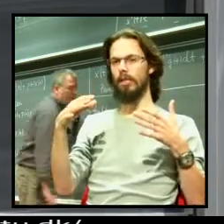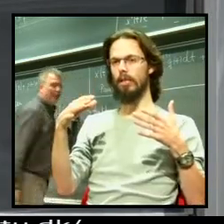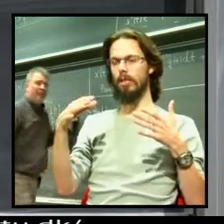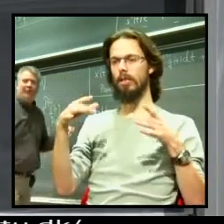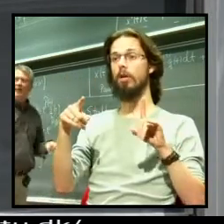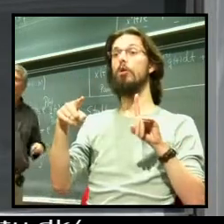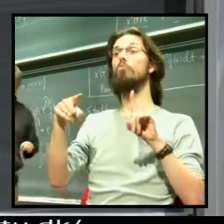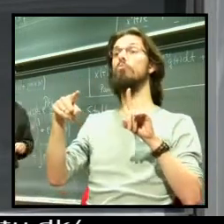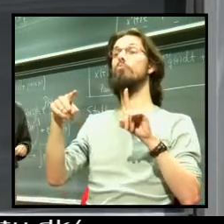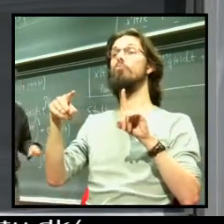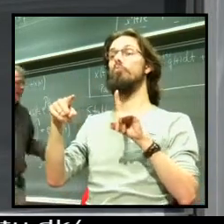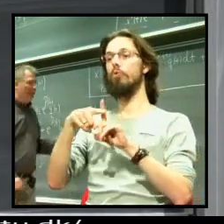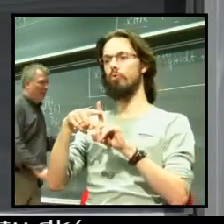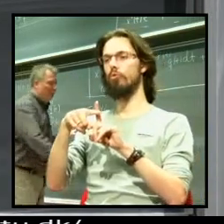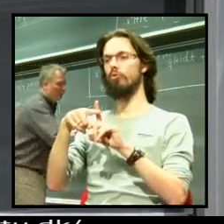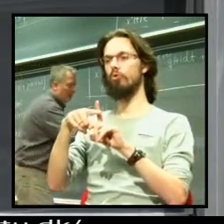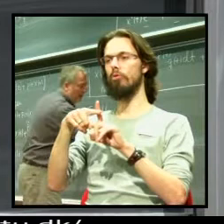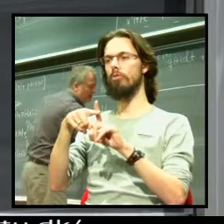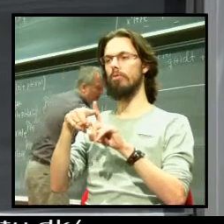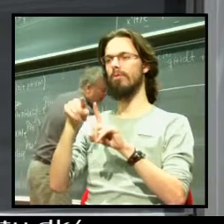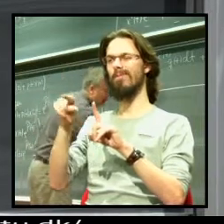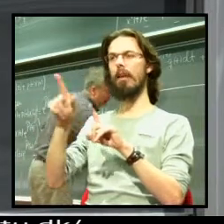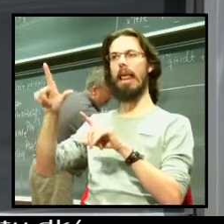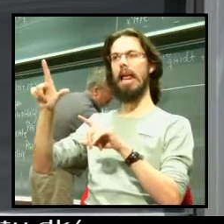plus, og så det, der hedder L-hom,